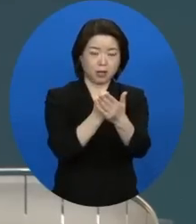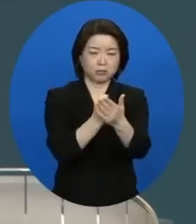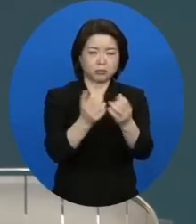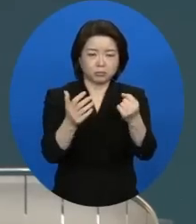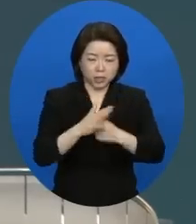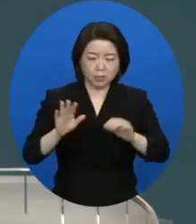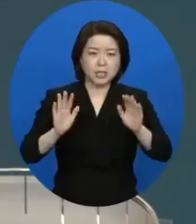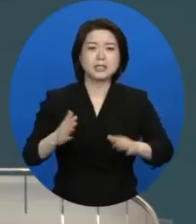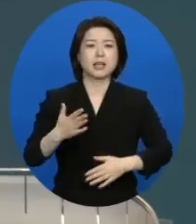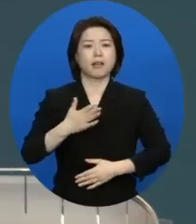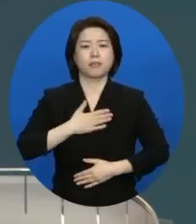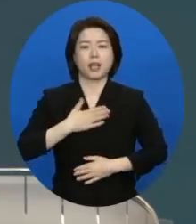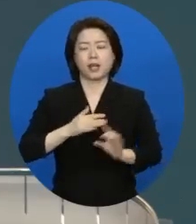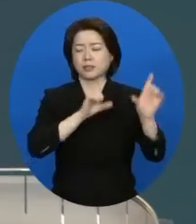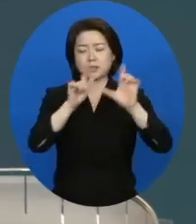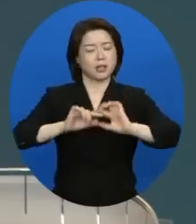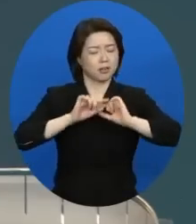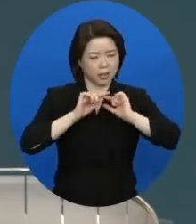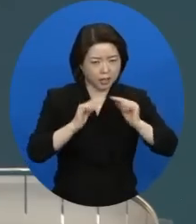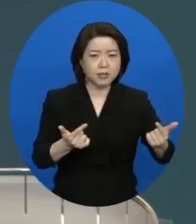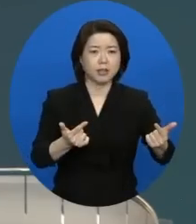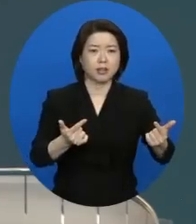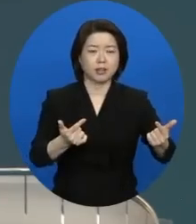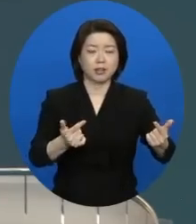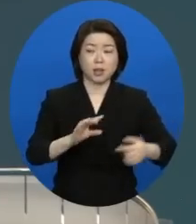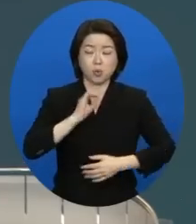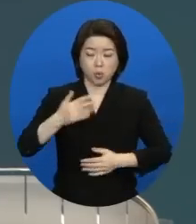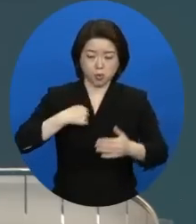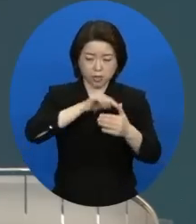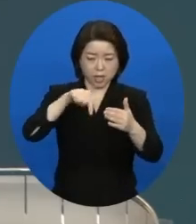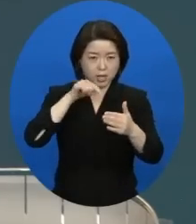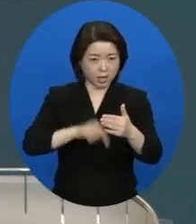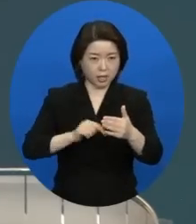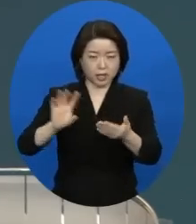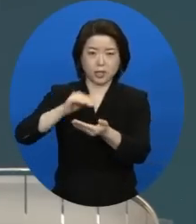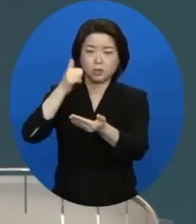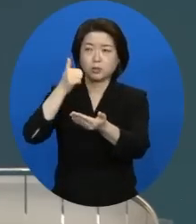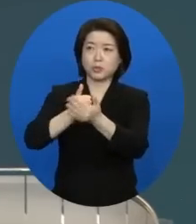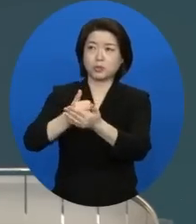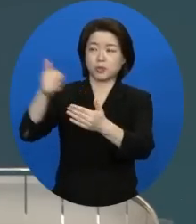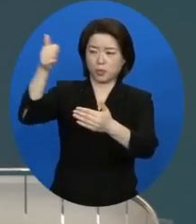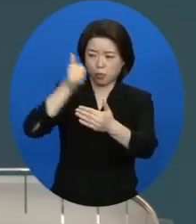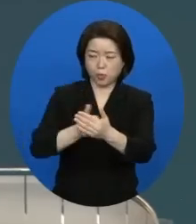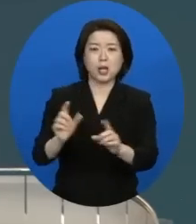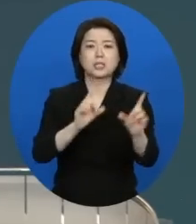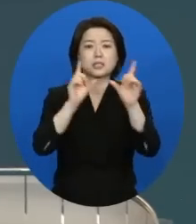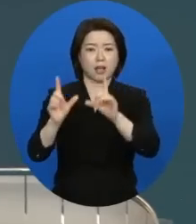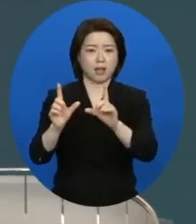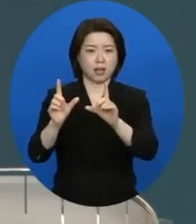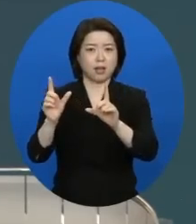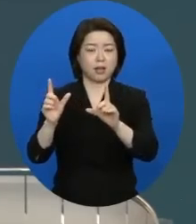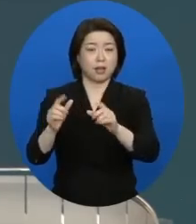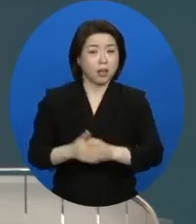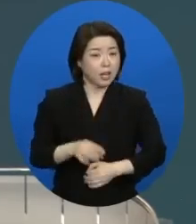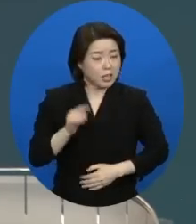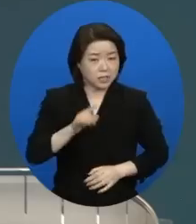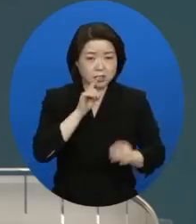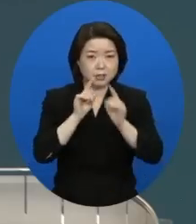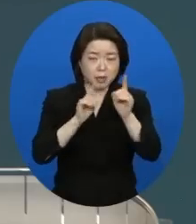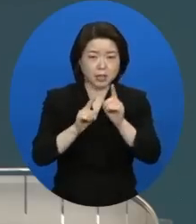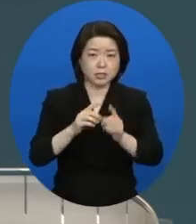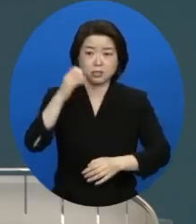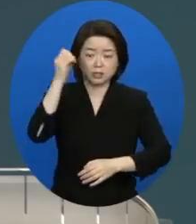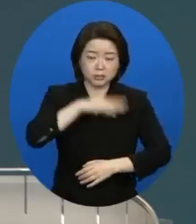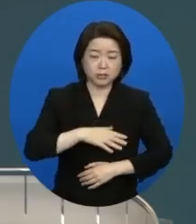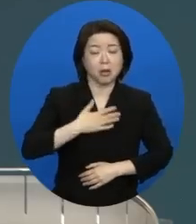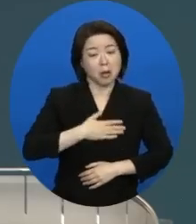그런즉 이제는 내가 사는 것이 아니오 오직 내 안에 그리스도께서 사시는 것이라. 이 말씀을 그냥